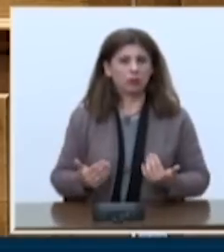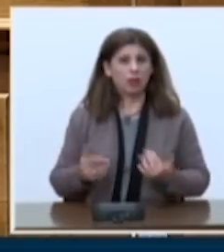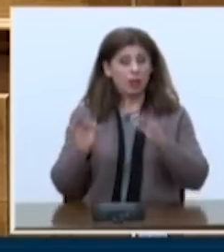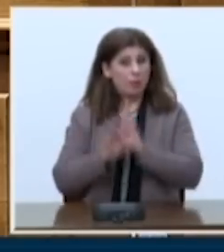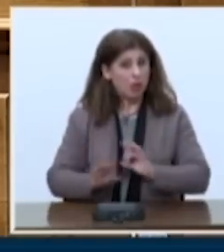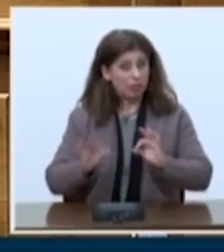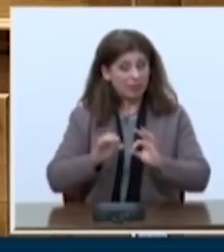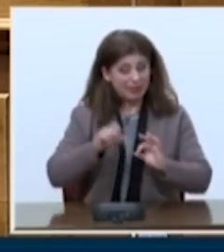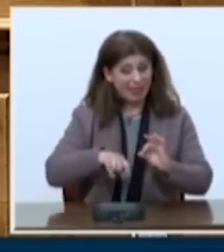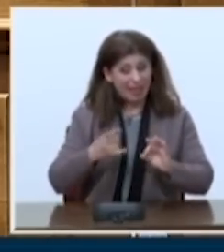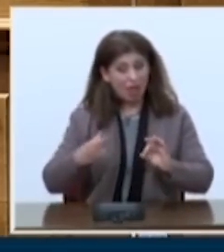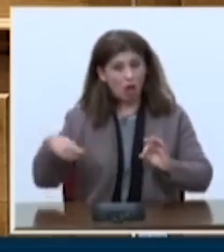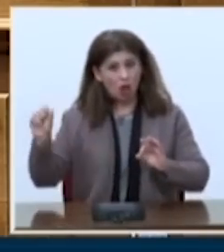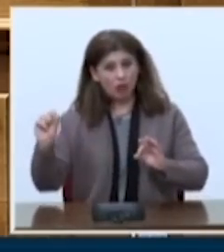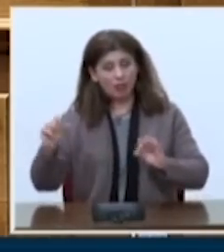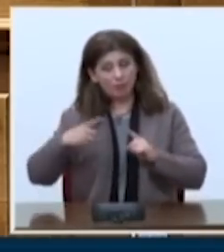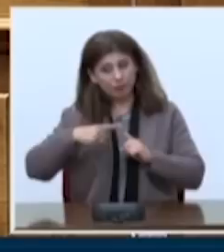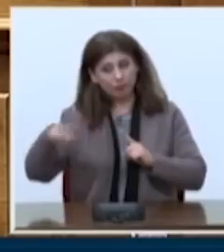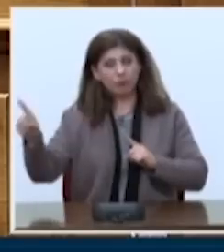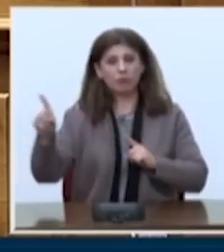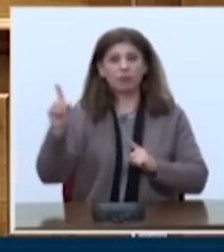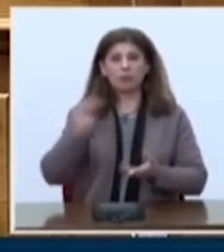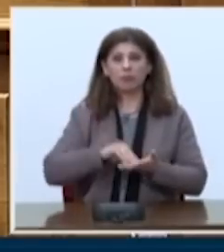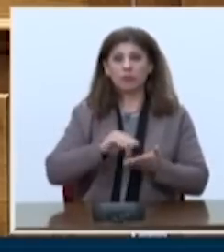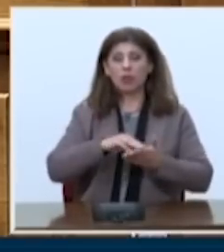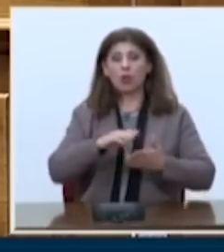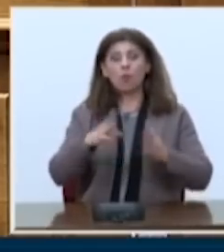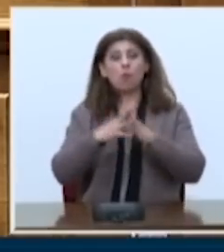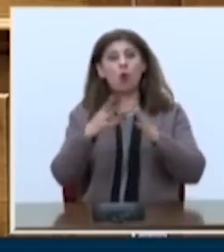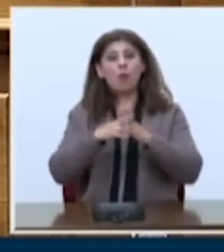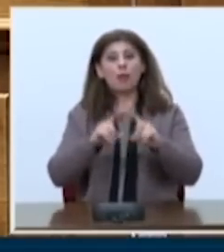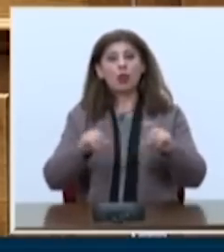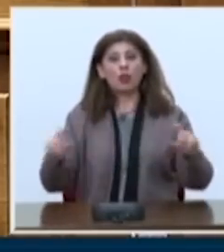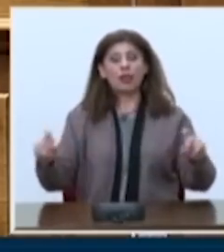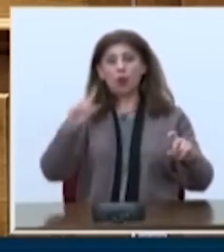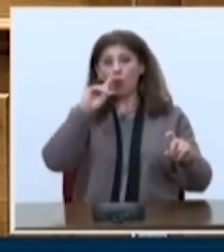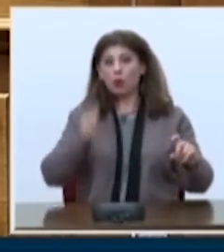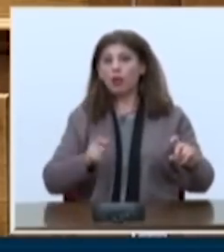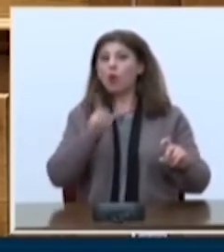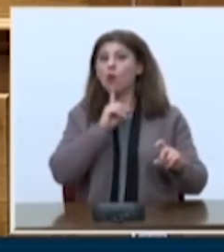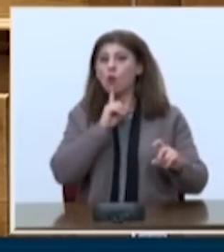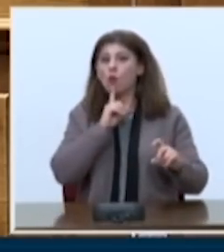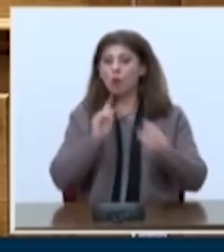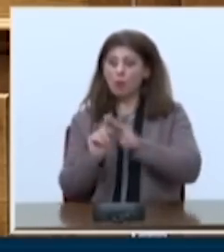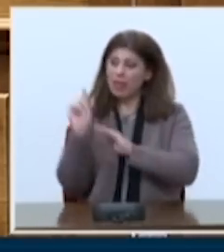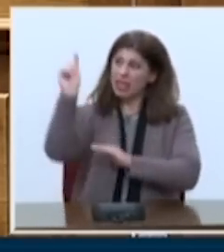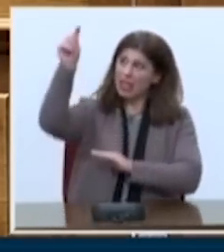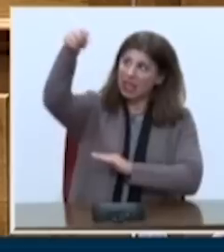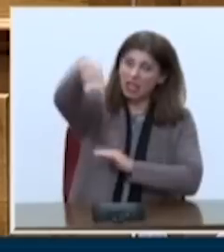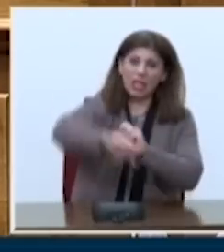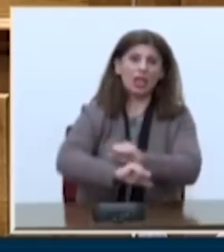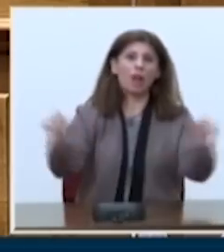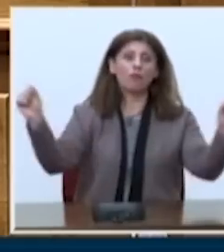όχι να στείλετε κι άλλο πολεμικό υλικό στην Ουκρανία, όπως πυράβλους και τεθωρακισμένα, σύμφωνα με